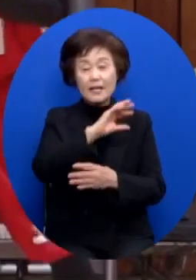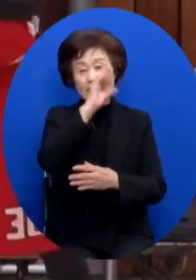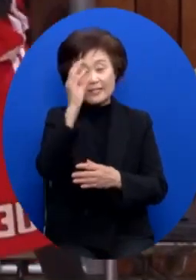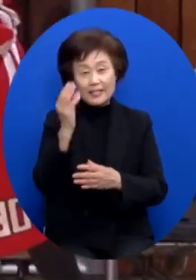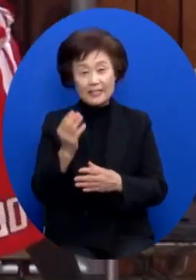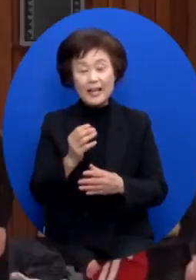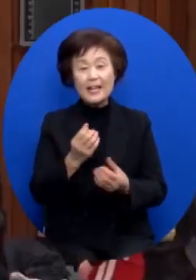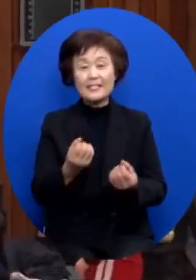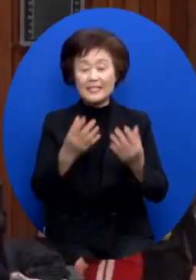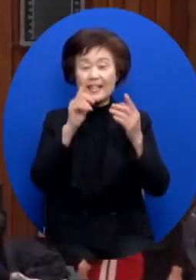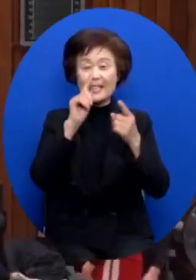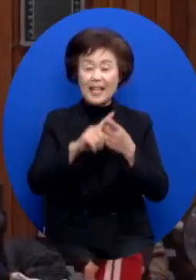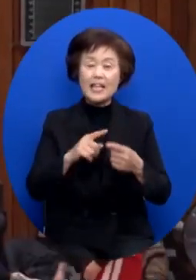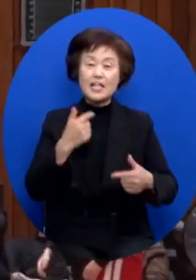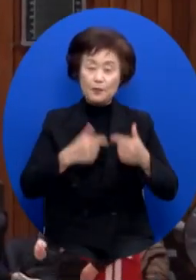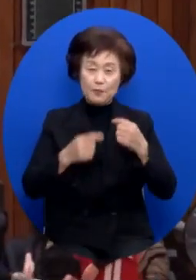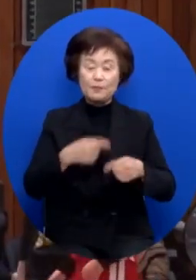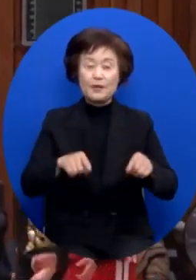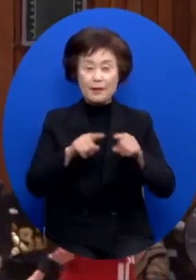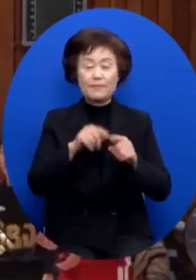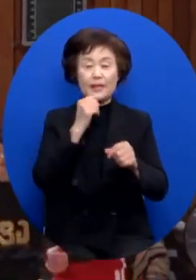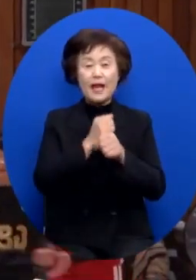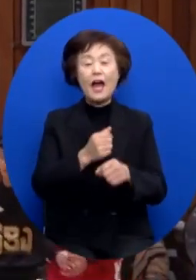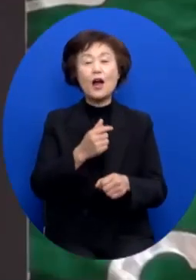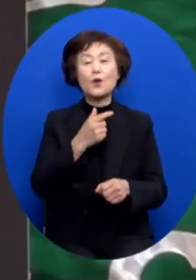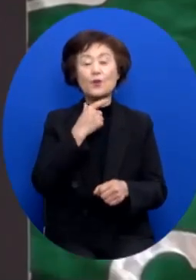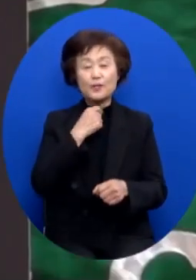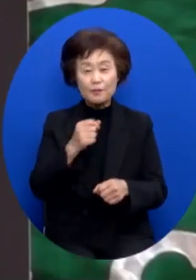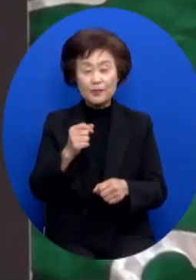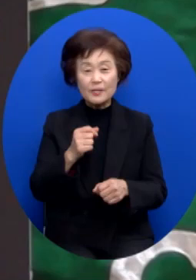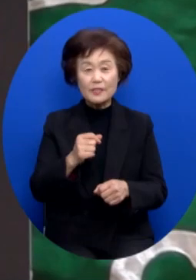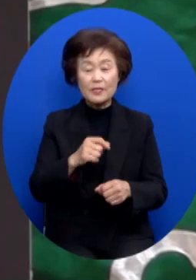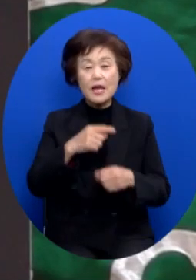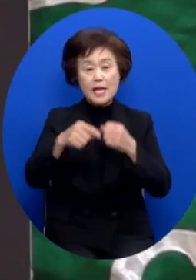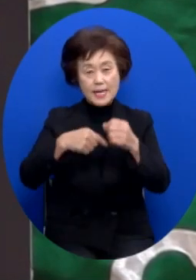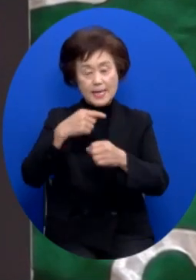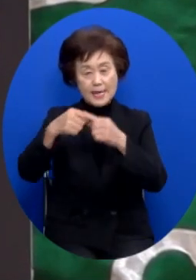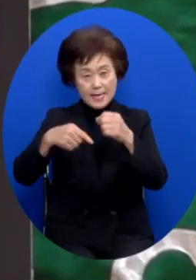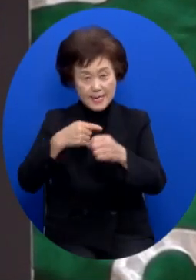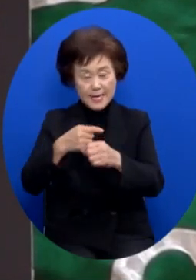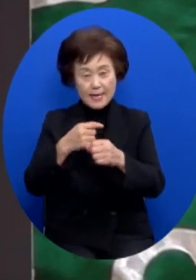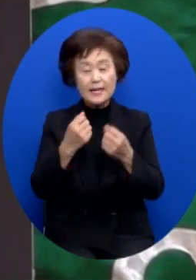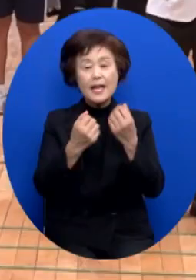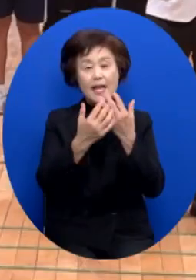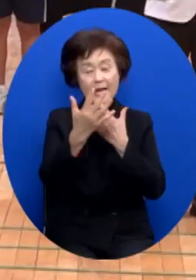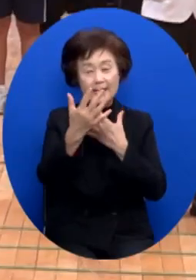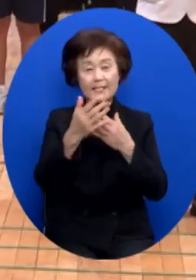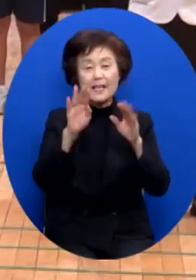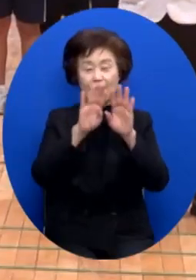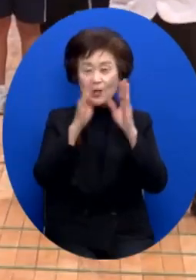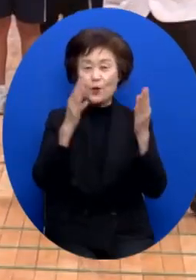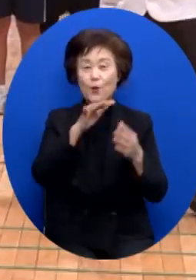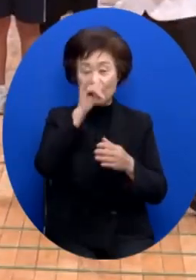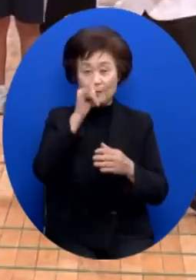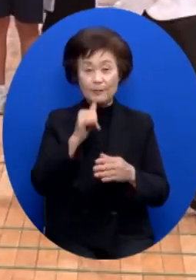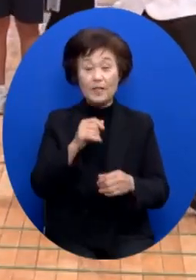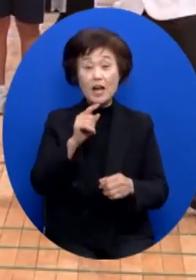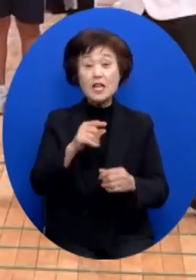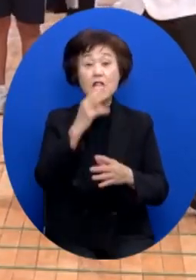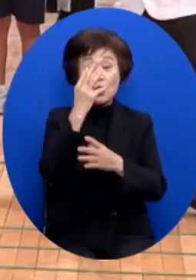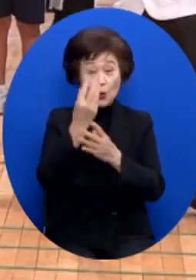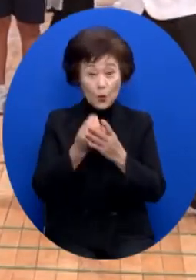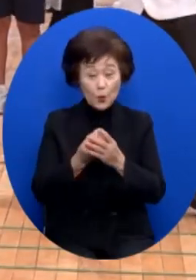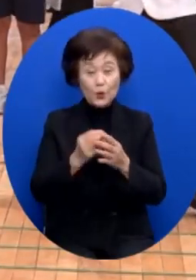시작한 대회로 매년 성탄절 개최하고 있습니다이 대표는 다음 세대들이 예수님의 탄생을 다시 한번